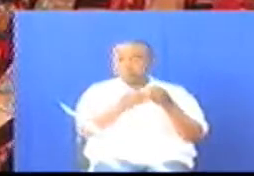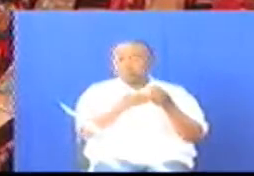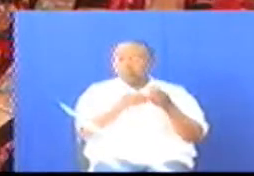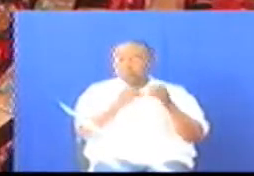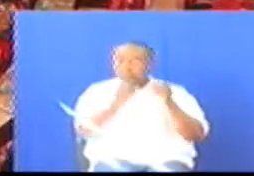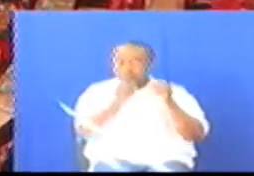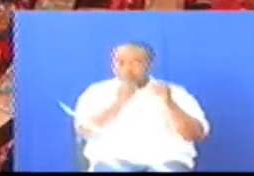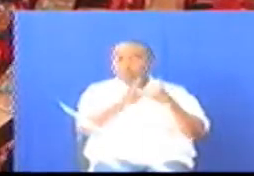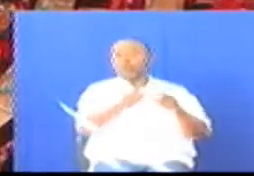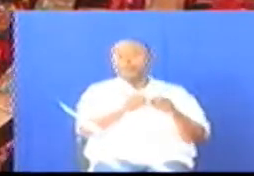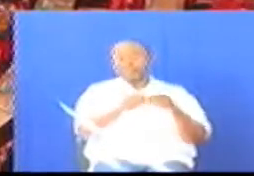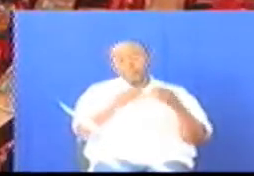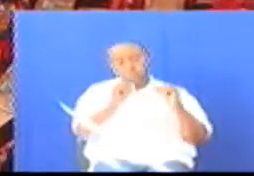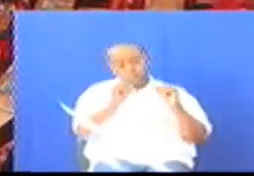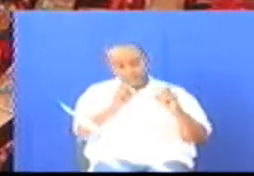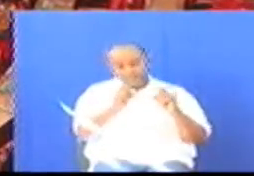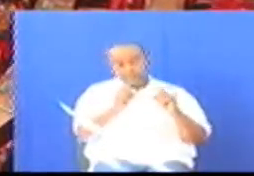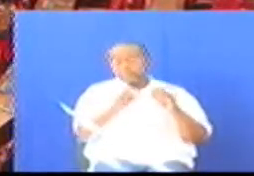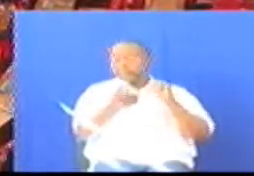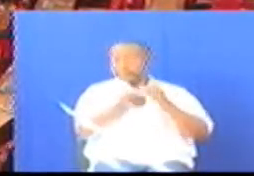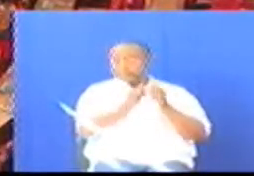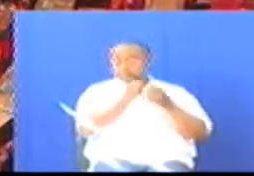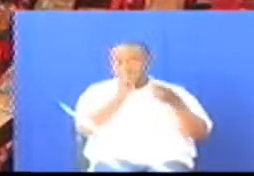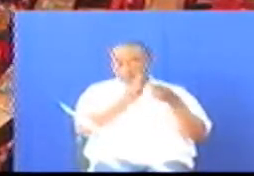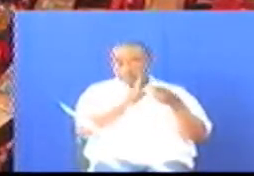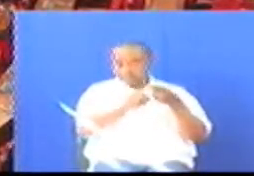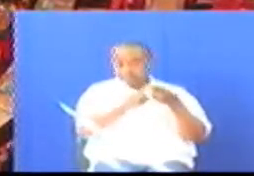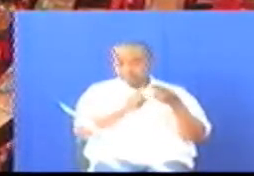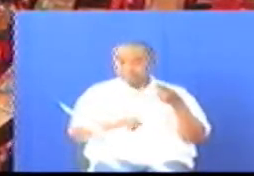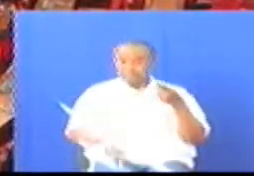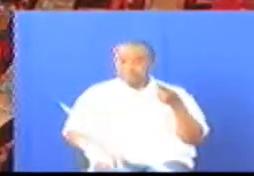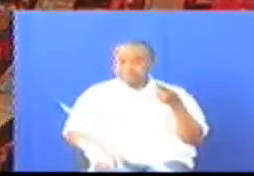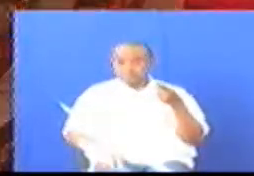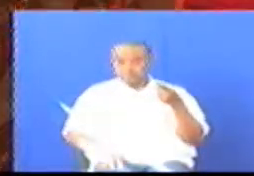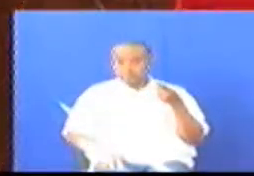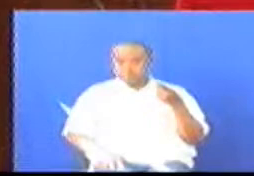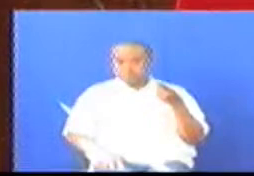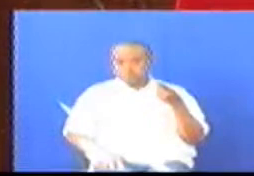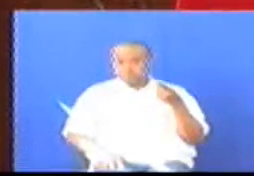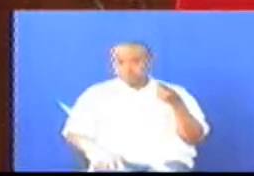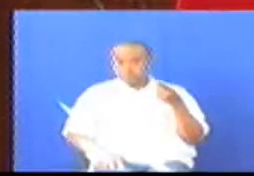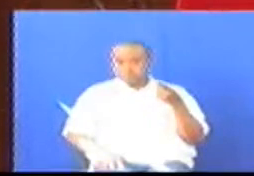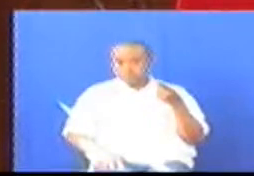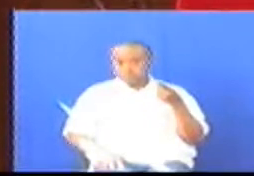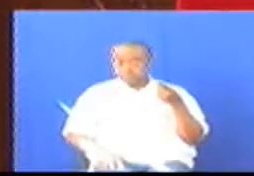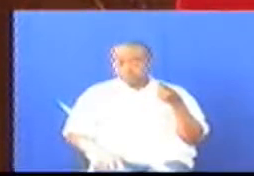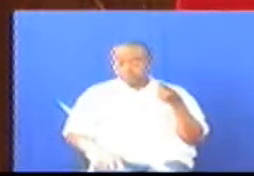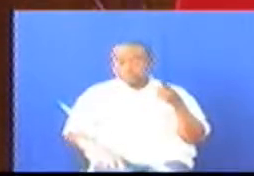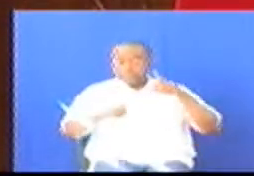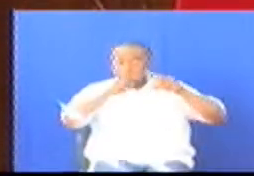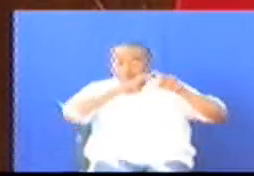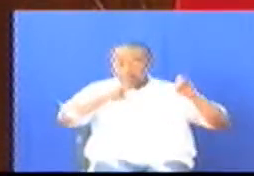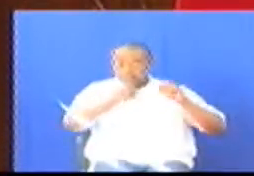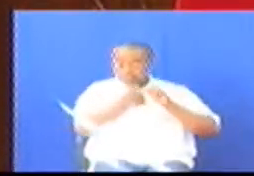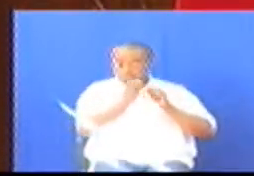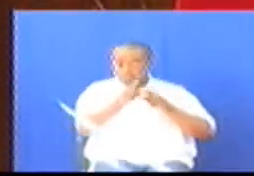mfumo, kitu cha kwanza Mheshimiwa Spika, ambacho TTCL mkaguzi